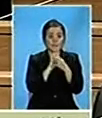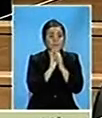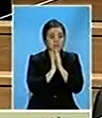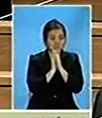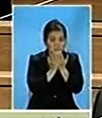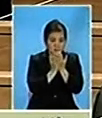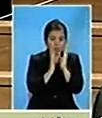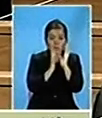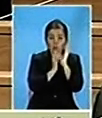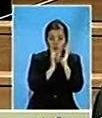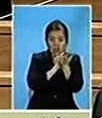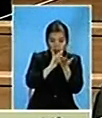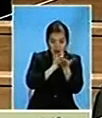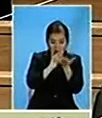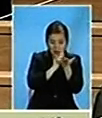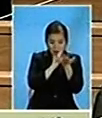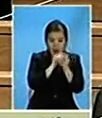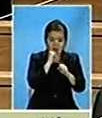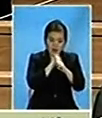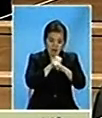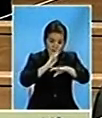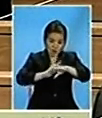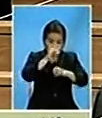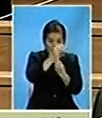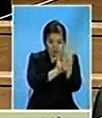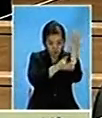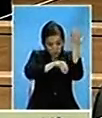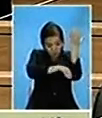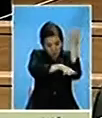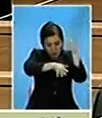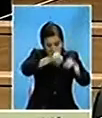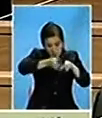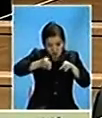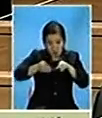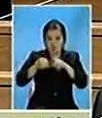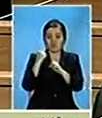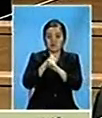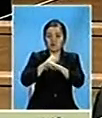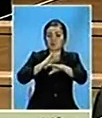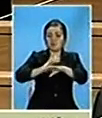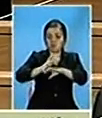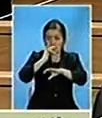ครับท่านกรรมาธิการก็ชี้แจงก็ทำให้ผมยังไม่ค่อยชัดเจนว่า